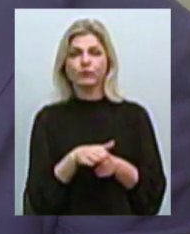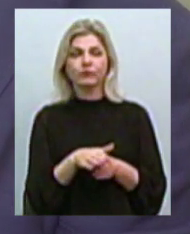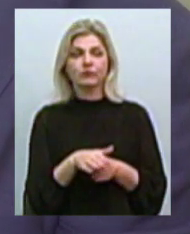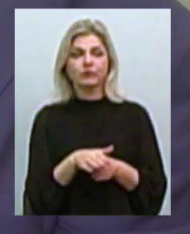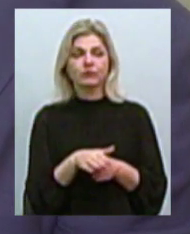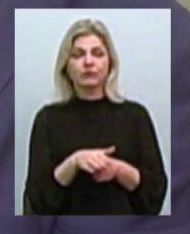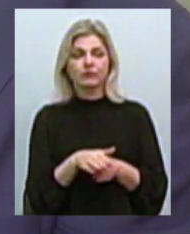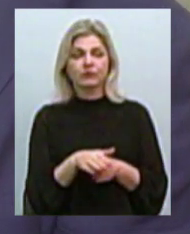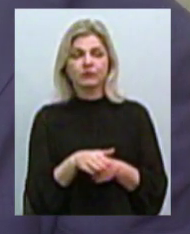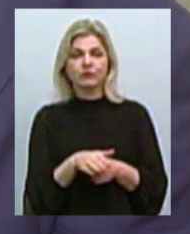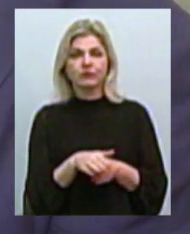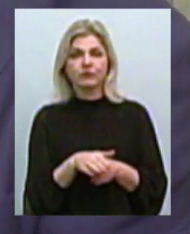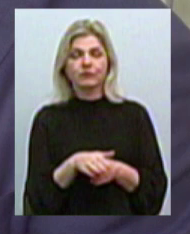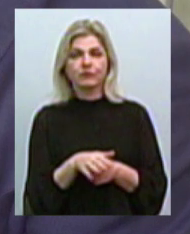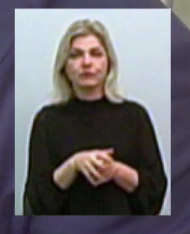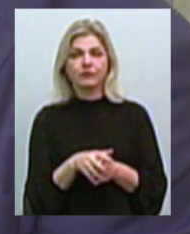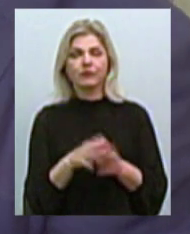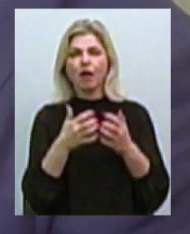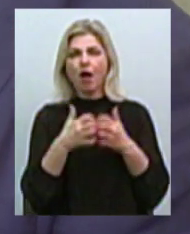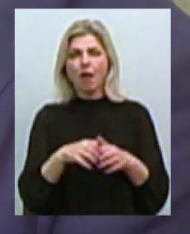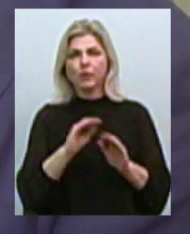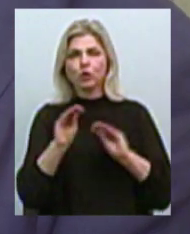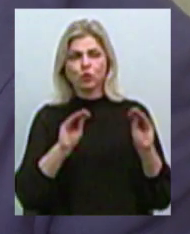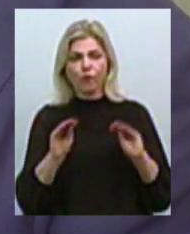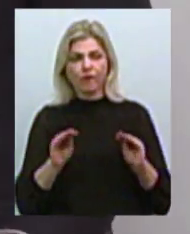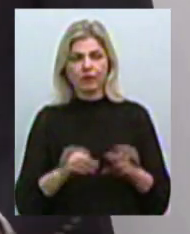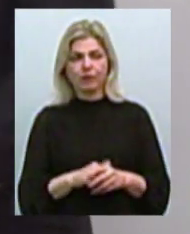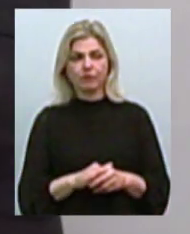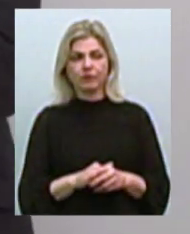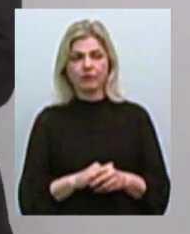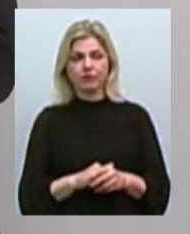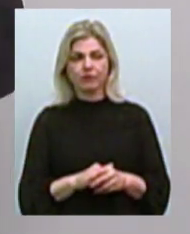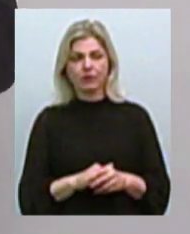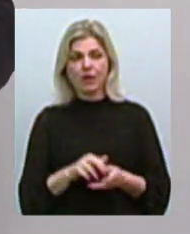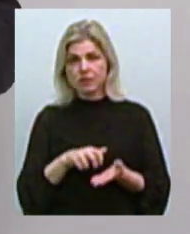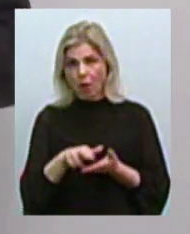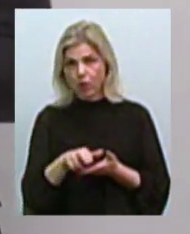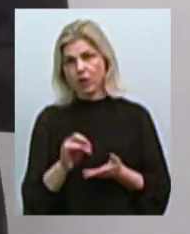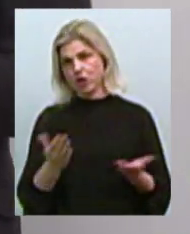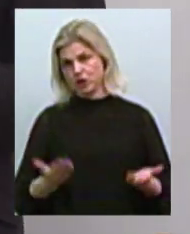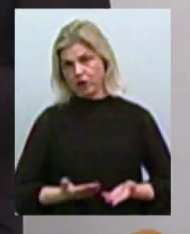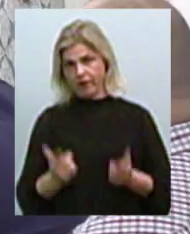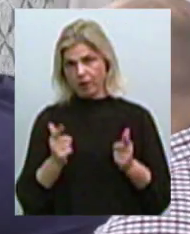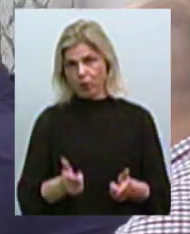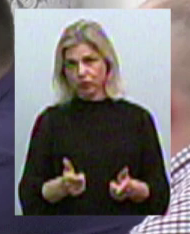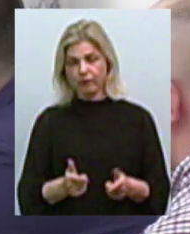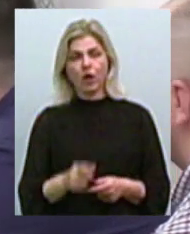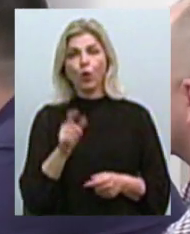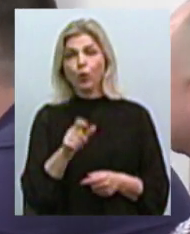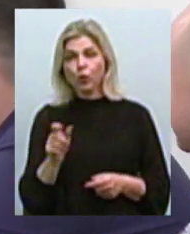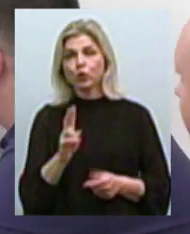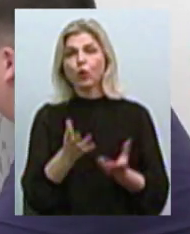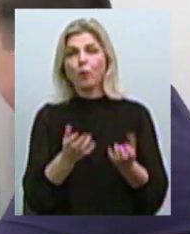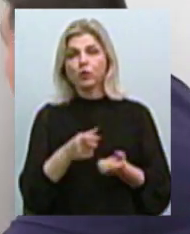повністю облаштовані. Заходьте та живе. Люди, отримавши ордери на ці